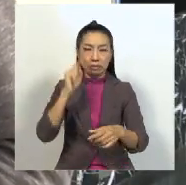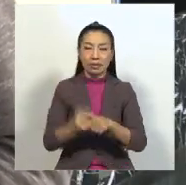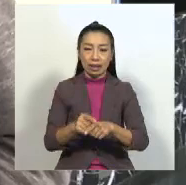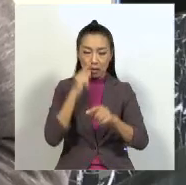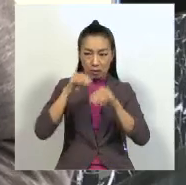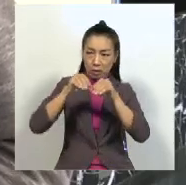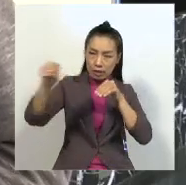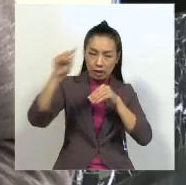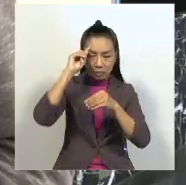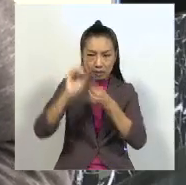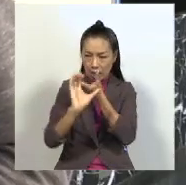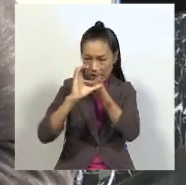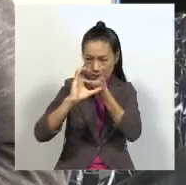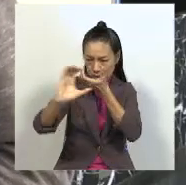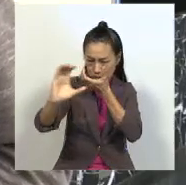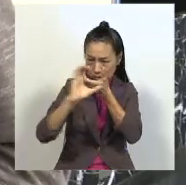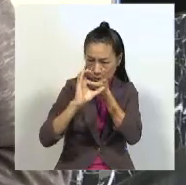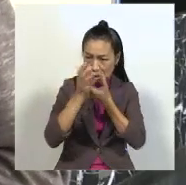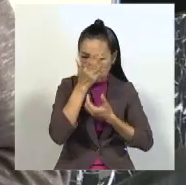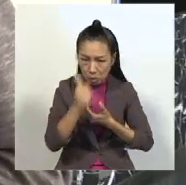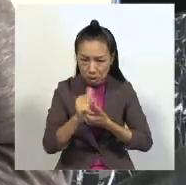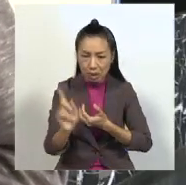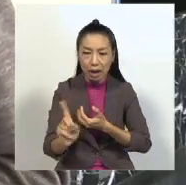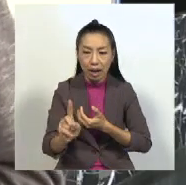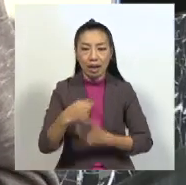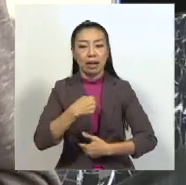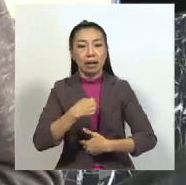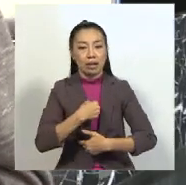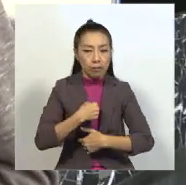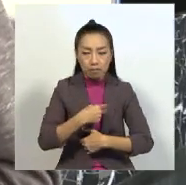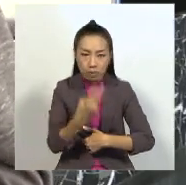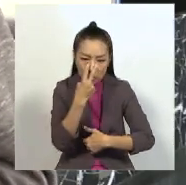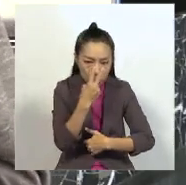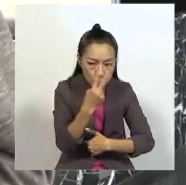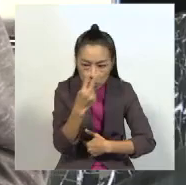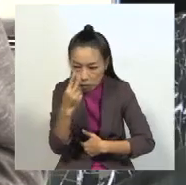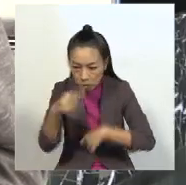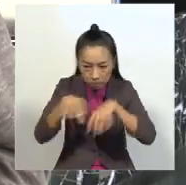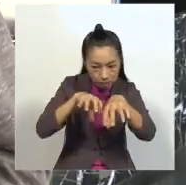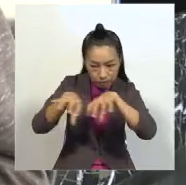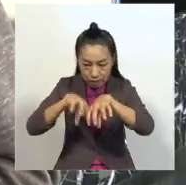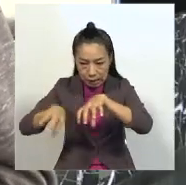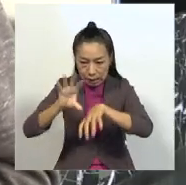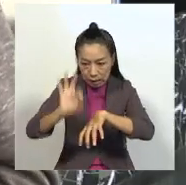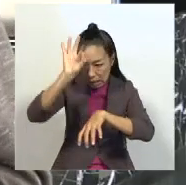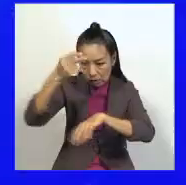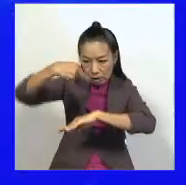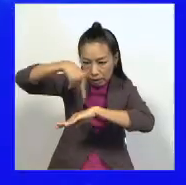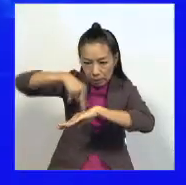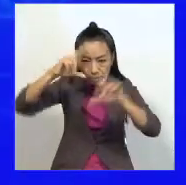ให้พ้นระยะเสาแล้วภาพที่ได้มาสวยหรือเปล่าอะไรเงี้ยมันก็เป็นองค์ประกอบสำคัญนะครับตรงนี้ในการที่จะหาโลเคชั่นในการถ่